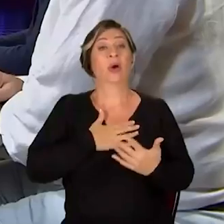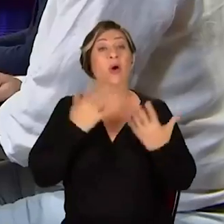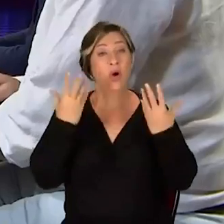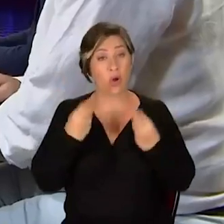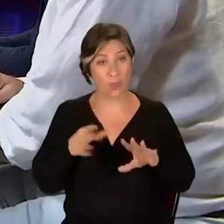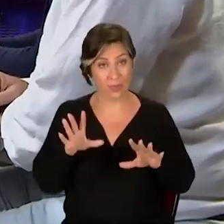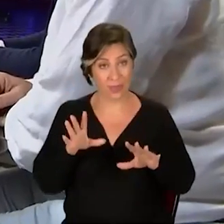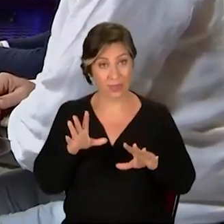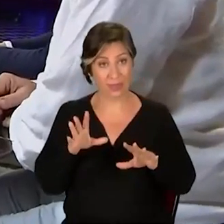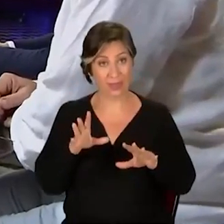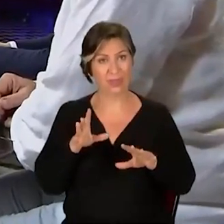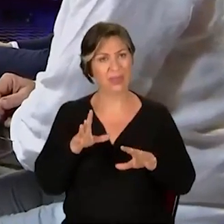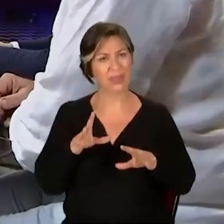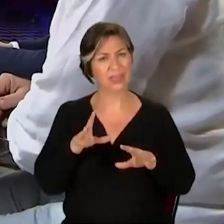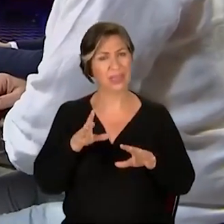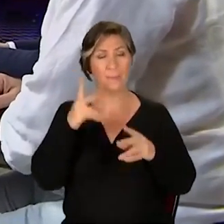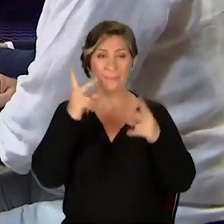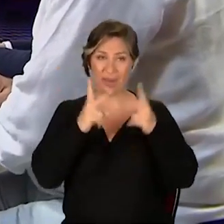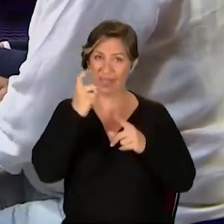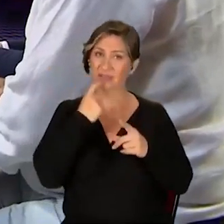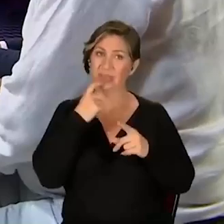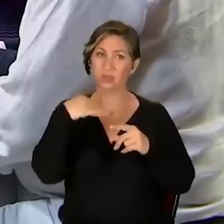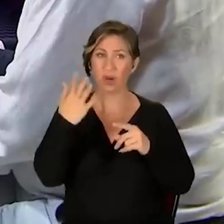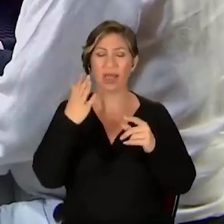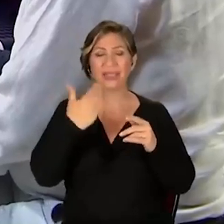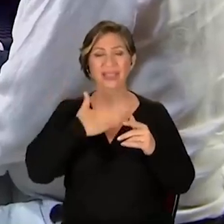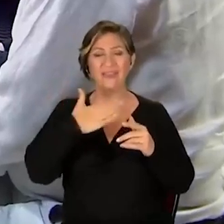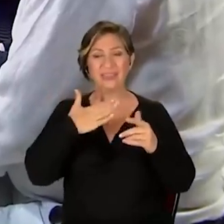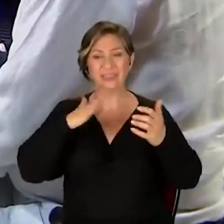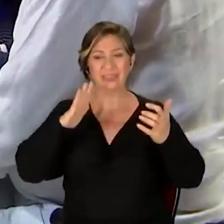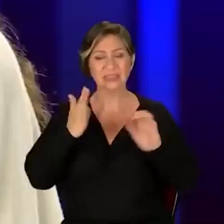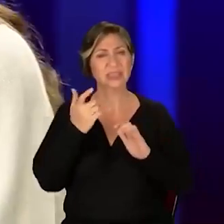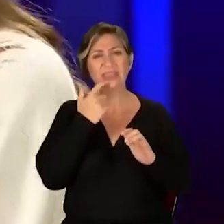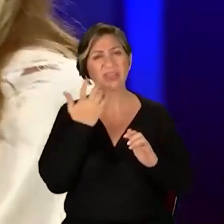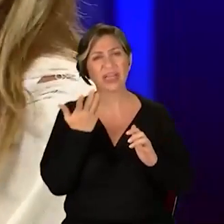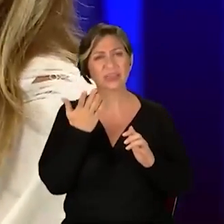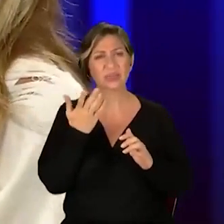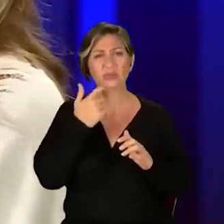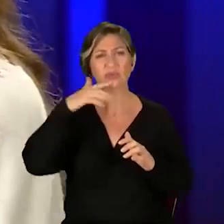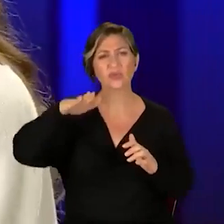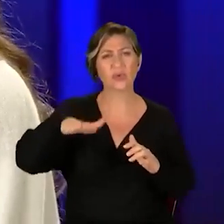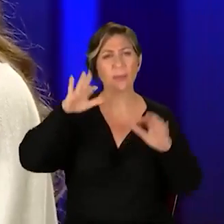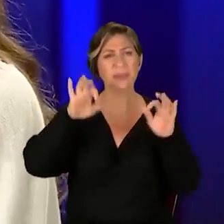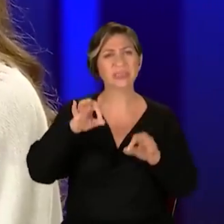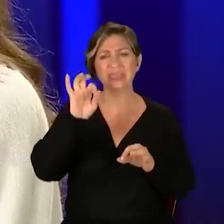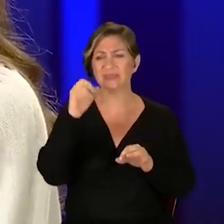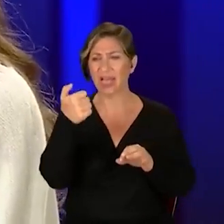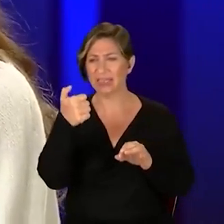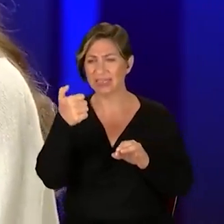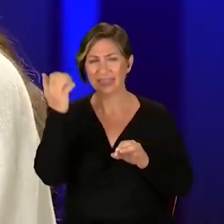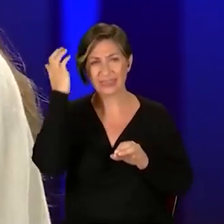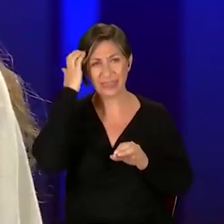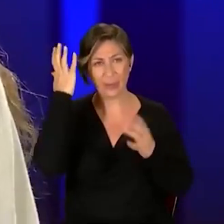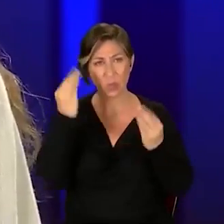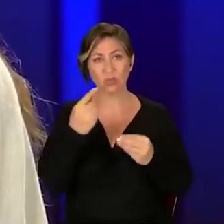kısıtlıyoruz bir yaştan sonra. Ne yaştan sonra? Belli bir yaştan sonra kısıtlanmaya başlıyor. Hangi yaştan sonra? İşte küçük yaşlardan sonra 0-6'nın temel